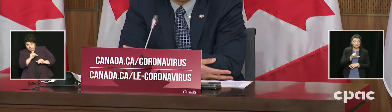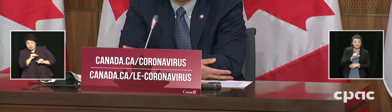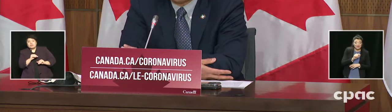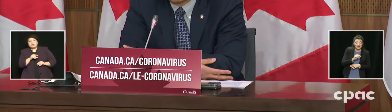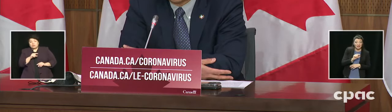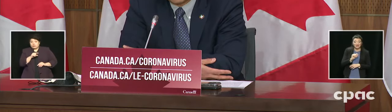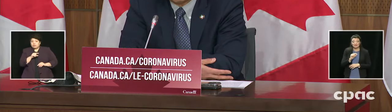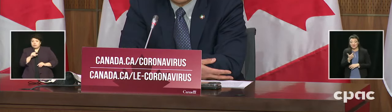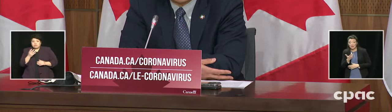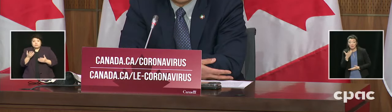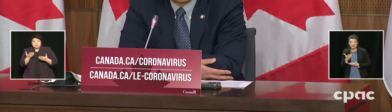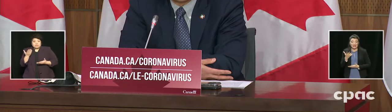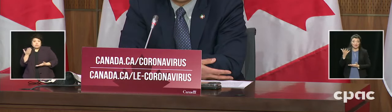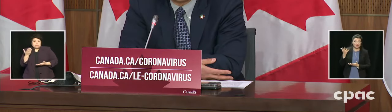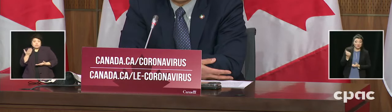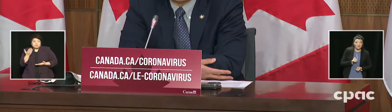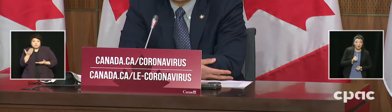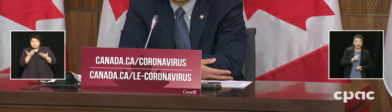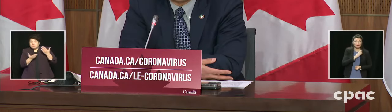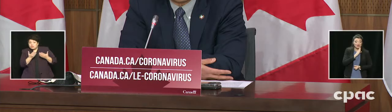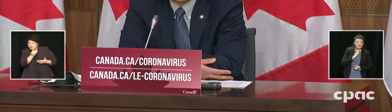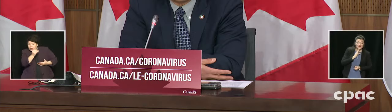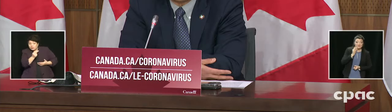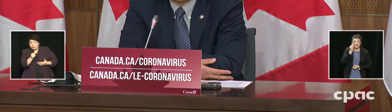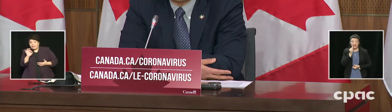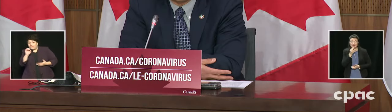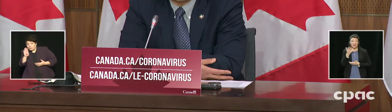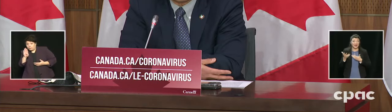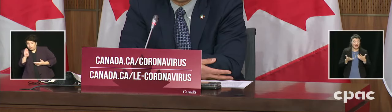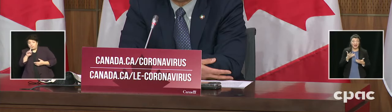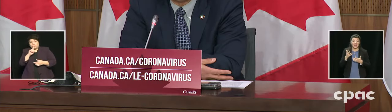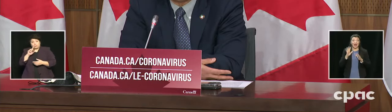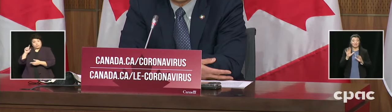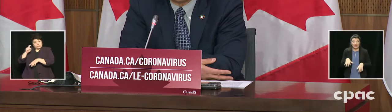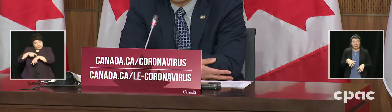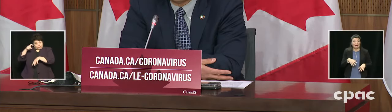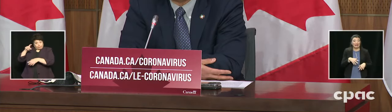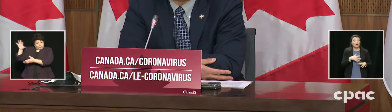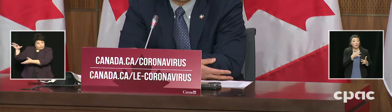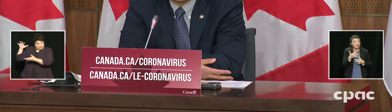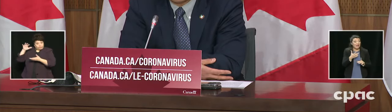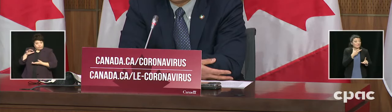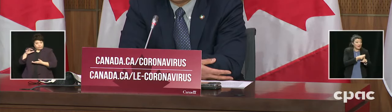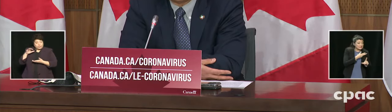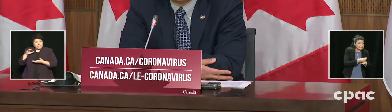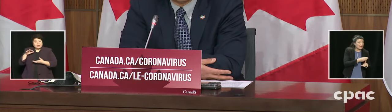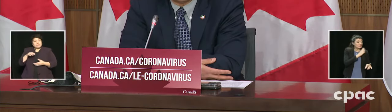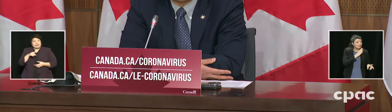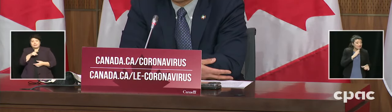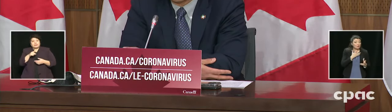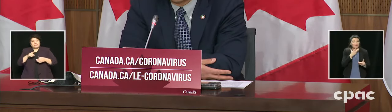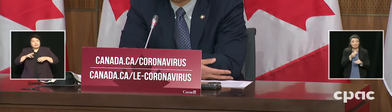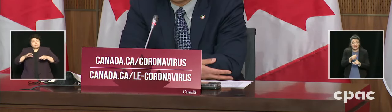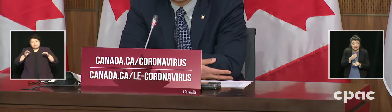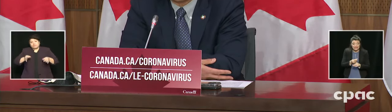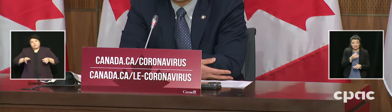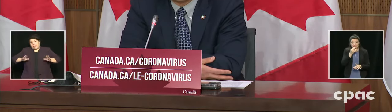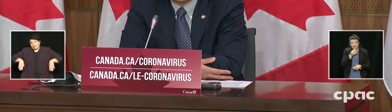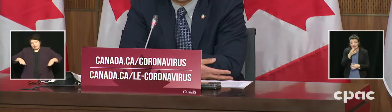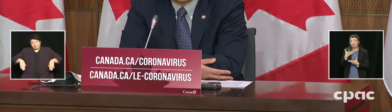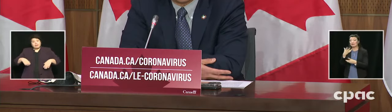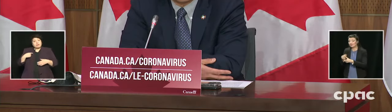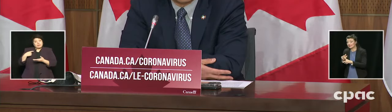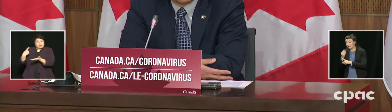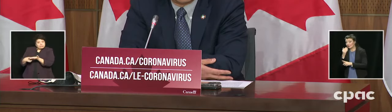de janvier-février, mais ce sont des détails encore à discuter aussi avec la compagnie, avec nos homologues des provinces